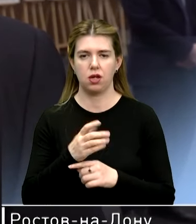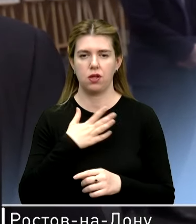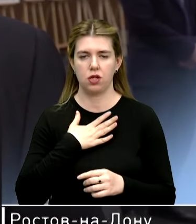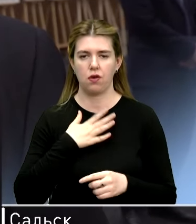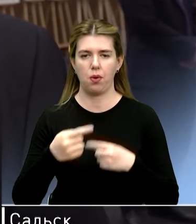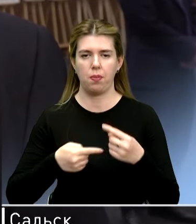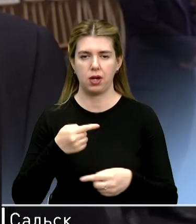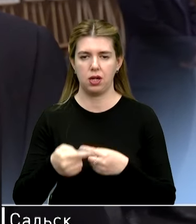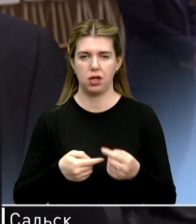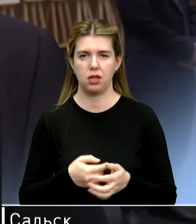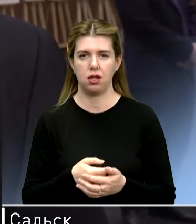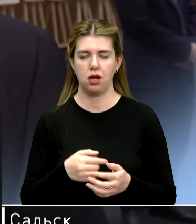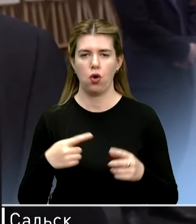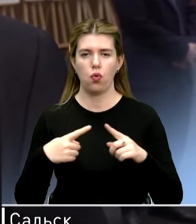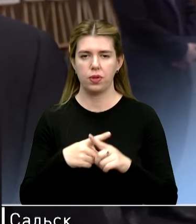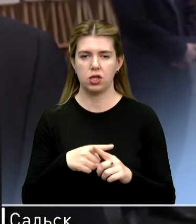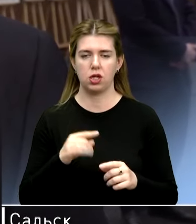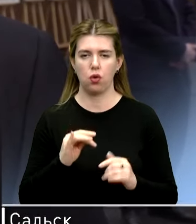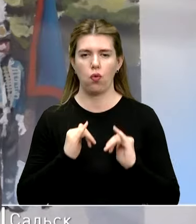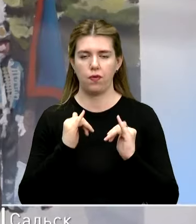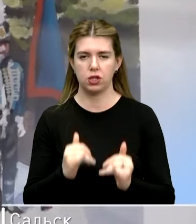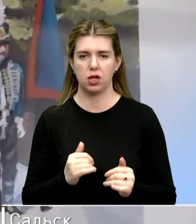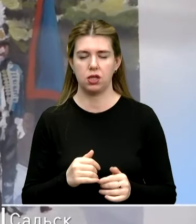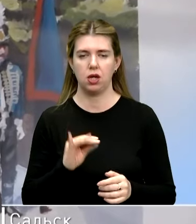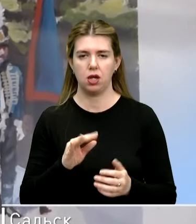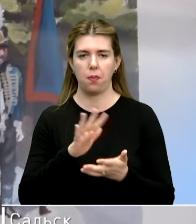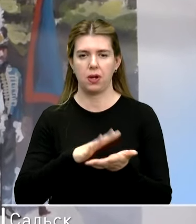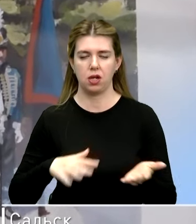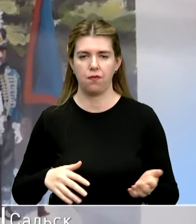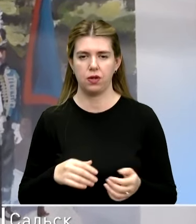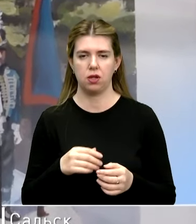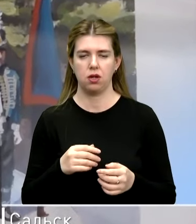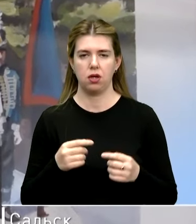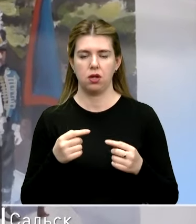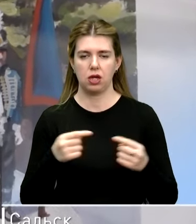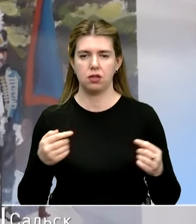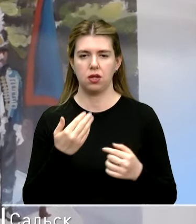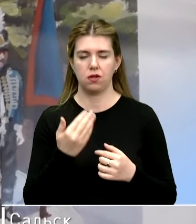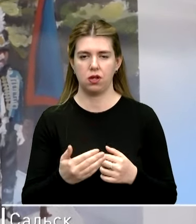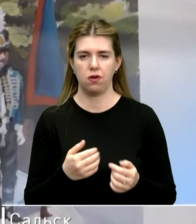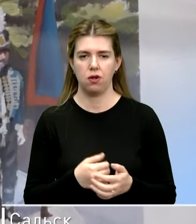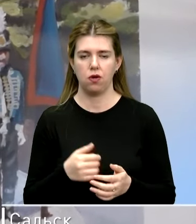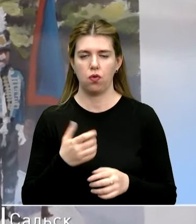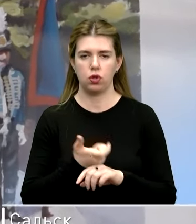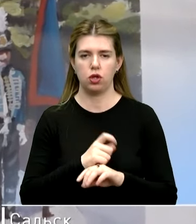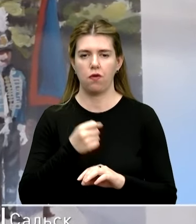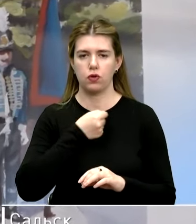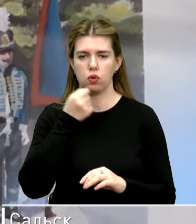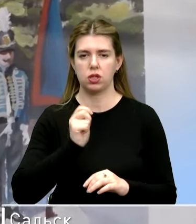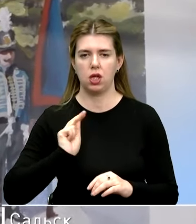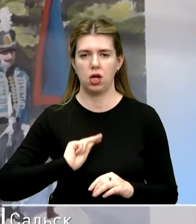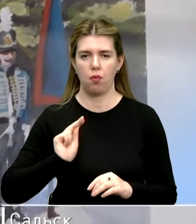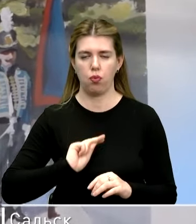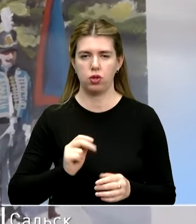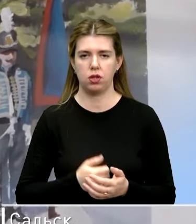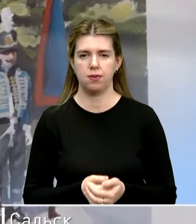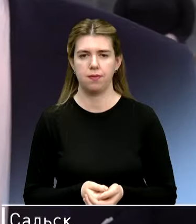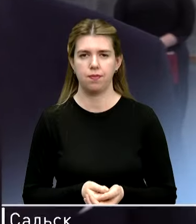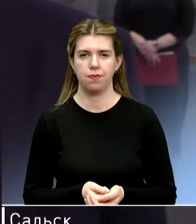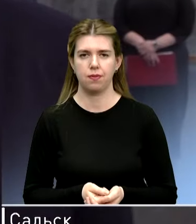нашего поколения – приумножать, чтить и продлевать. Некоторые из них абсолютно взрослые работы.